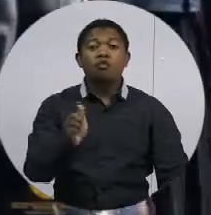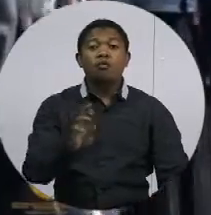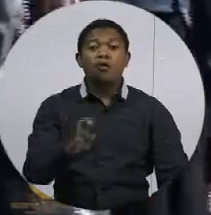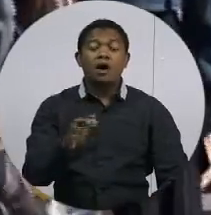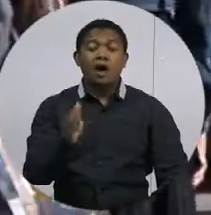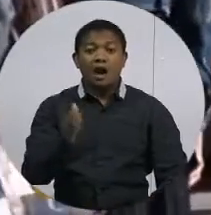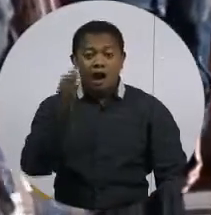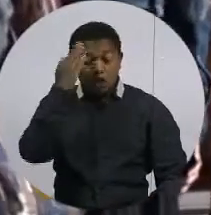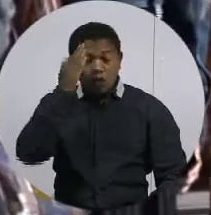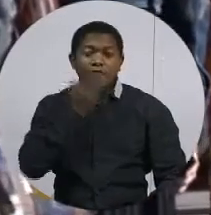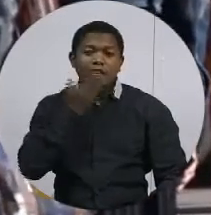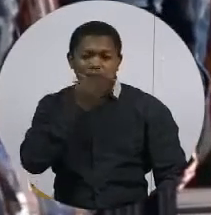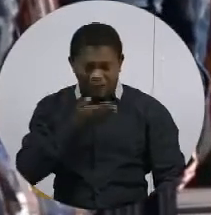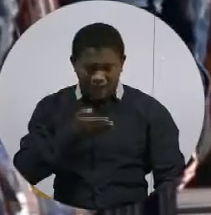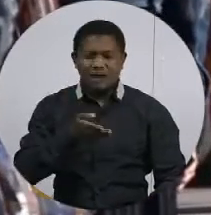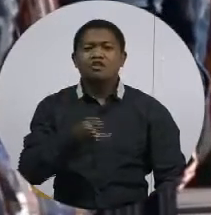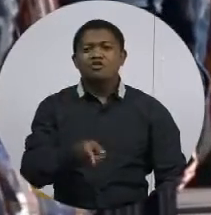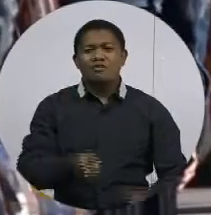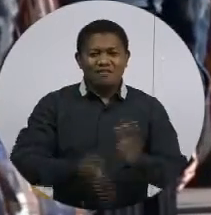ny fitsaboana azy.